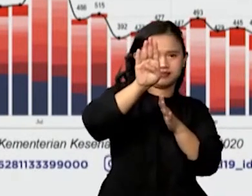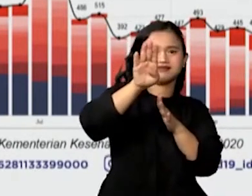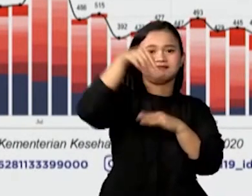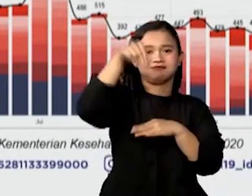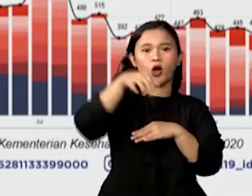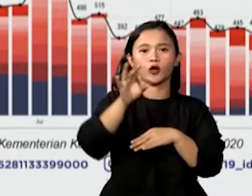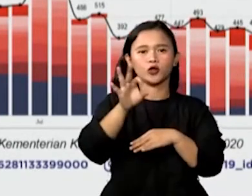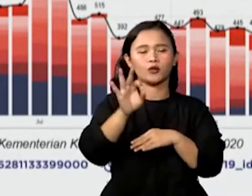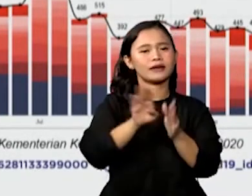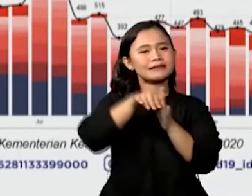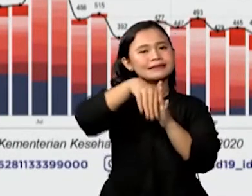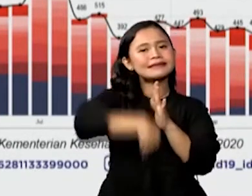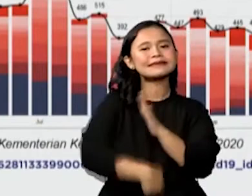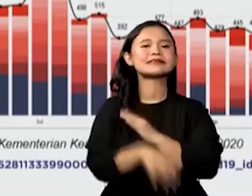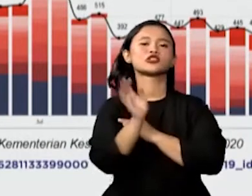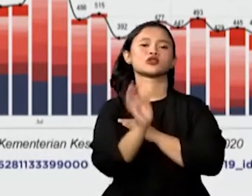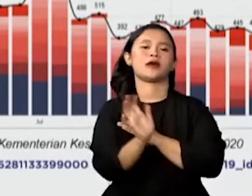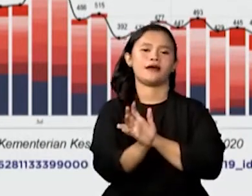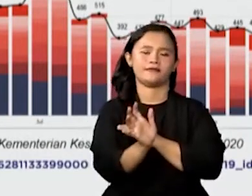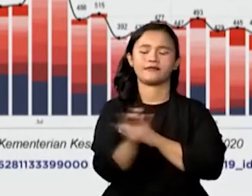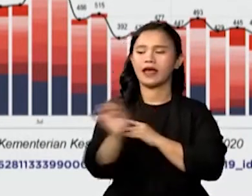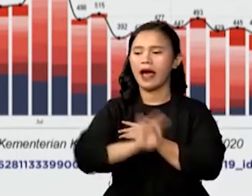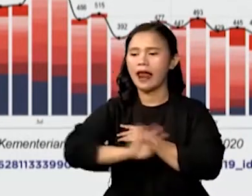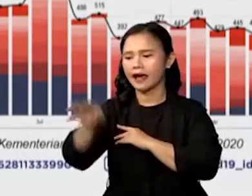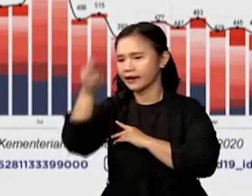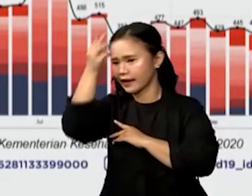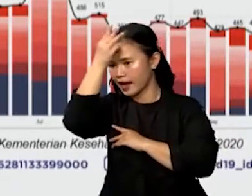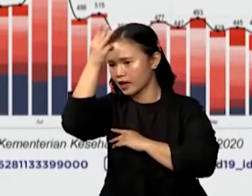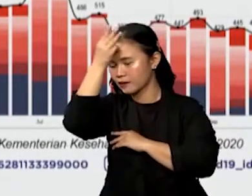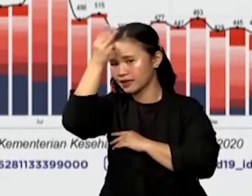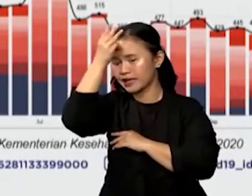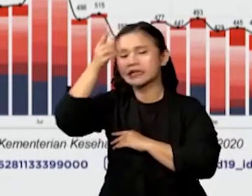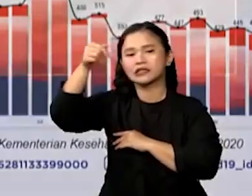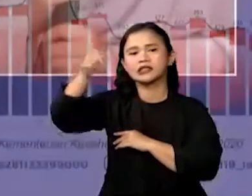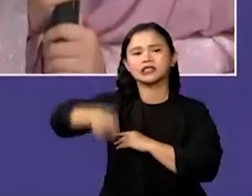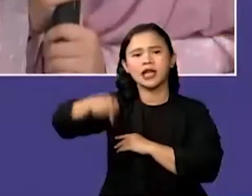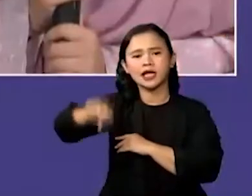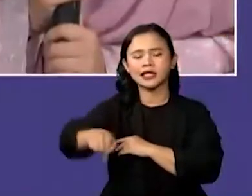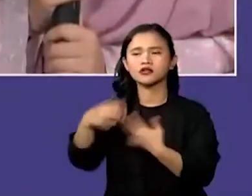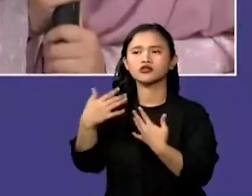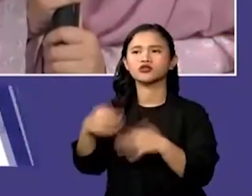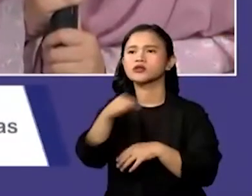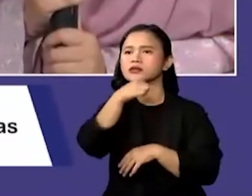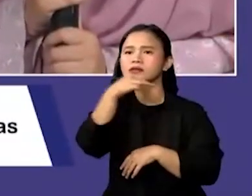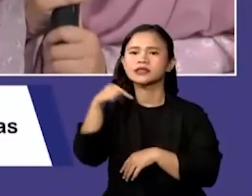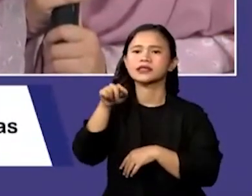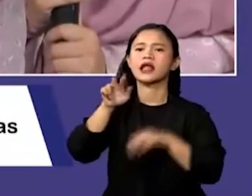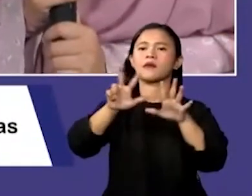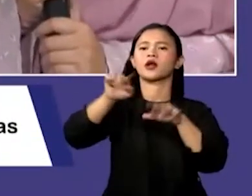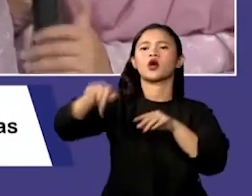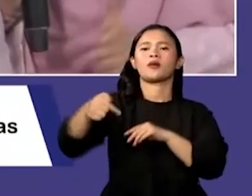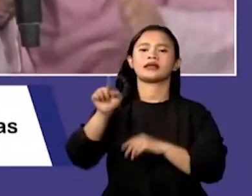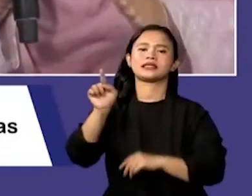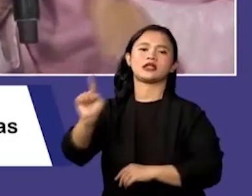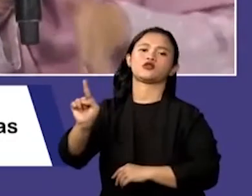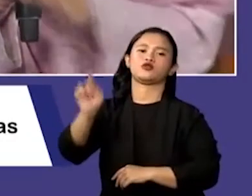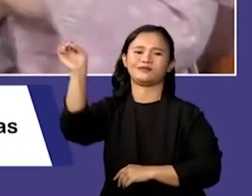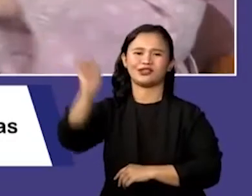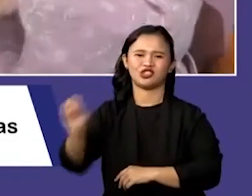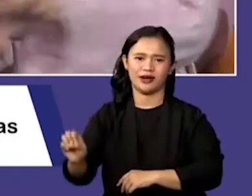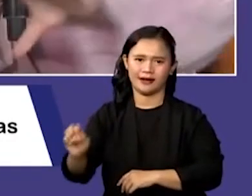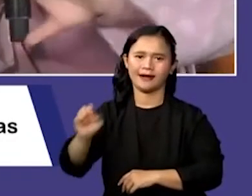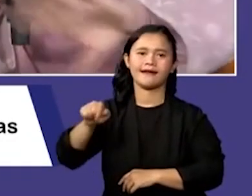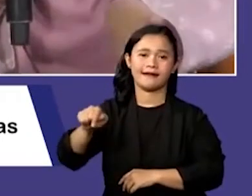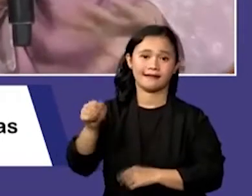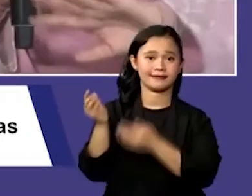bulan-bulan sebelumnya. Kalimantan Selatan ini juga sudah menunjukkan penurunan di minus 8,1. Bisa kita lihat